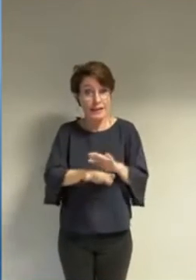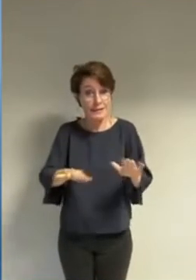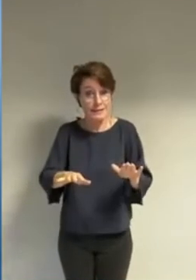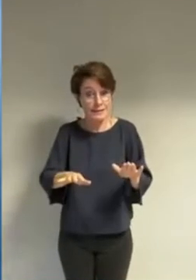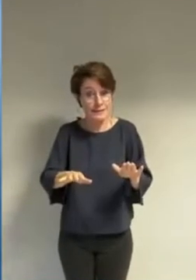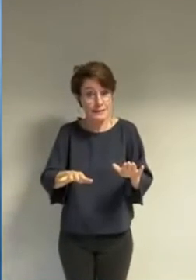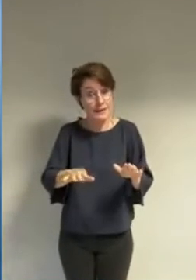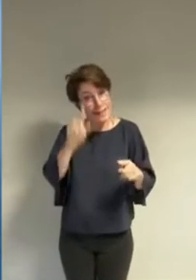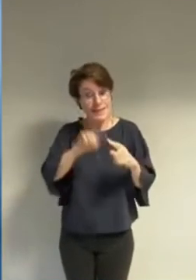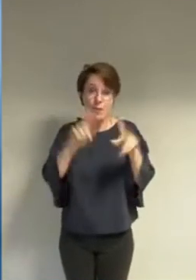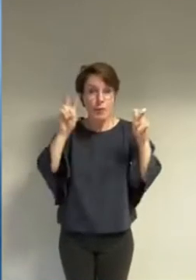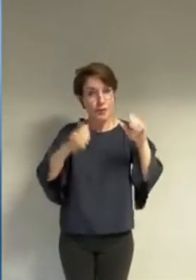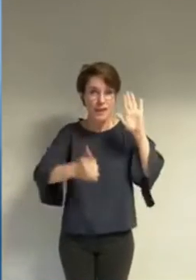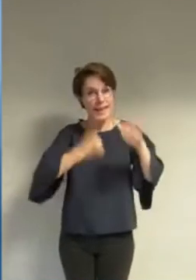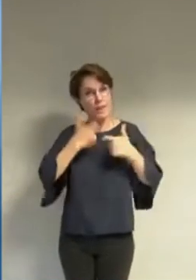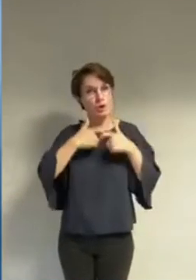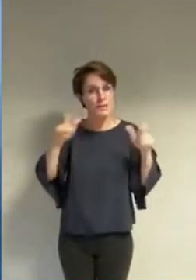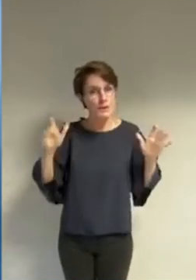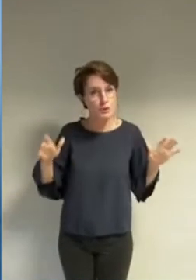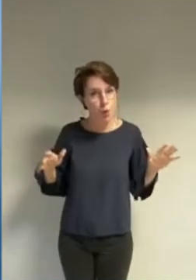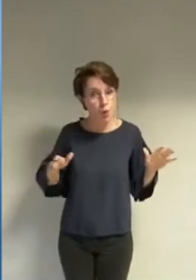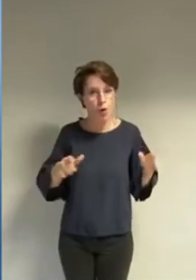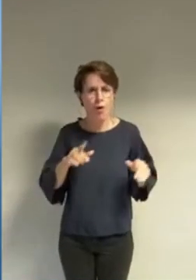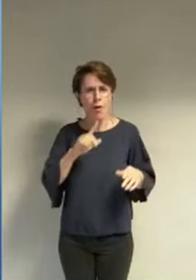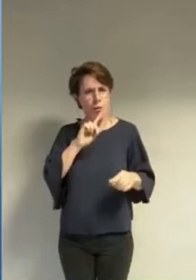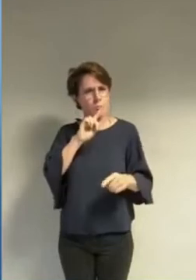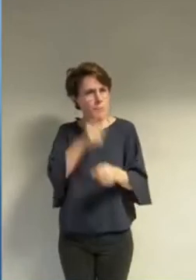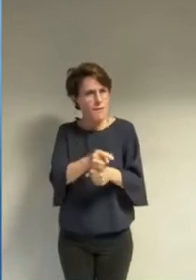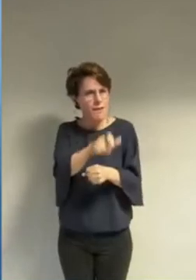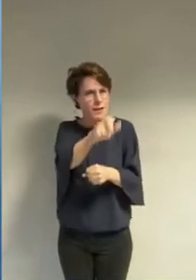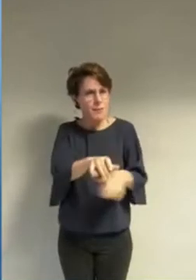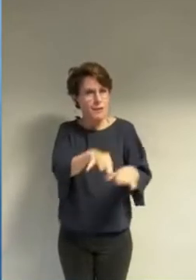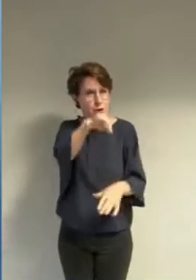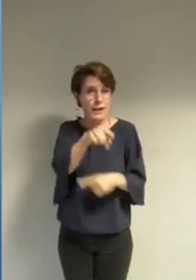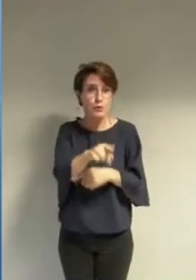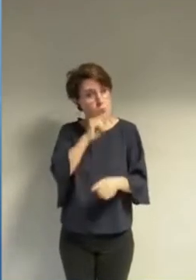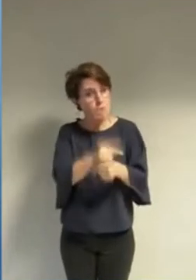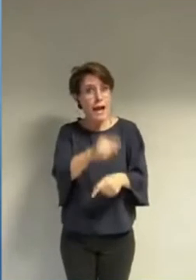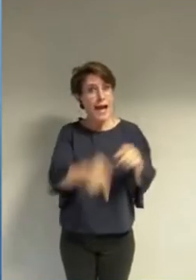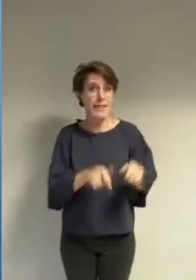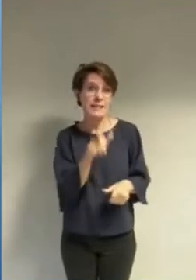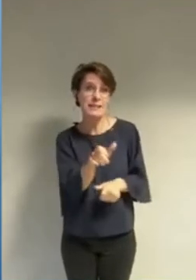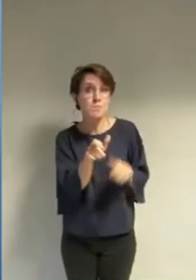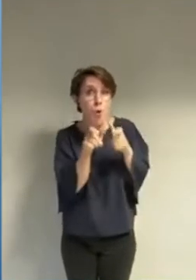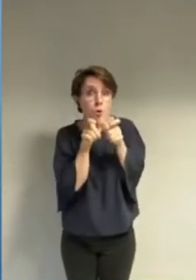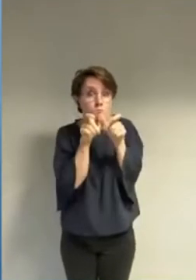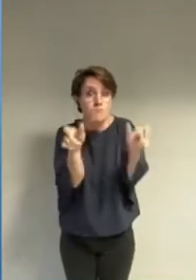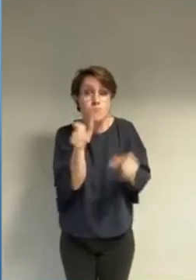traitait du burkini, à l'élus concerné, je crois que c'est Mme Ménétrier, de prononcer le mot, ce qui a donné, pardon, un